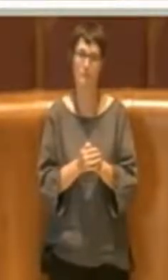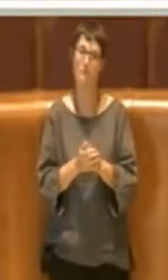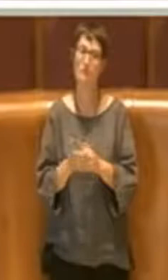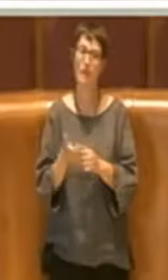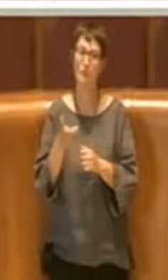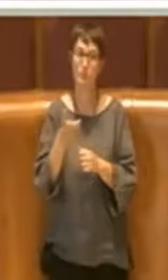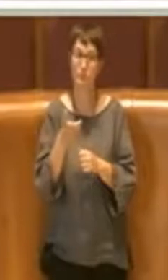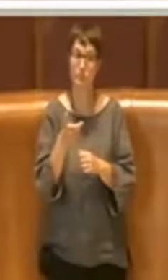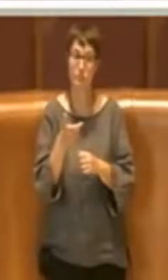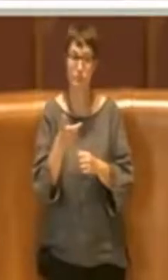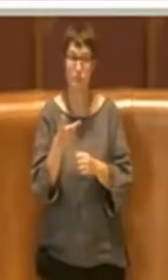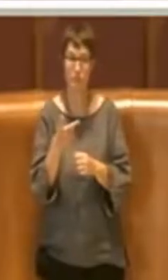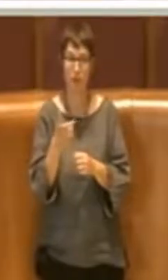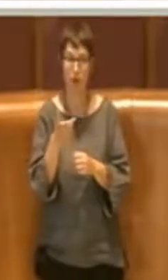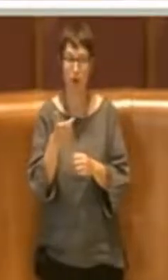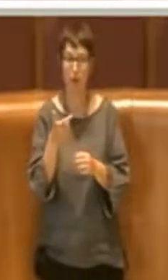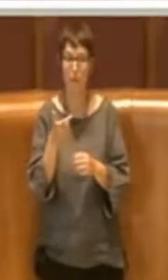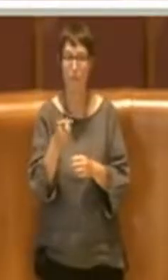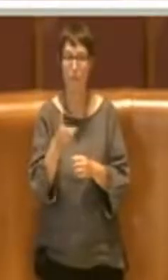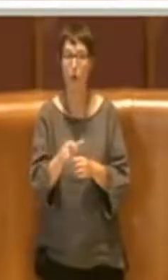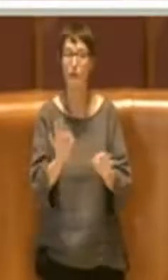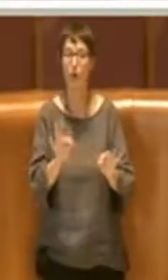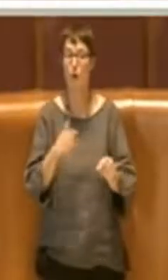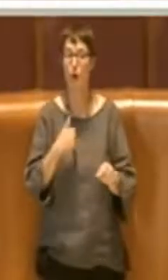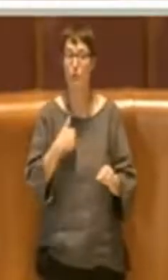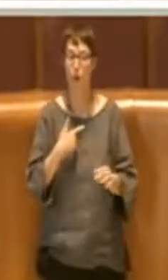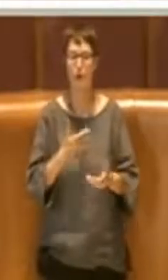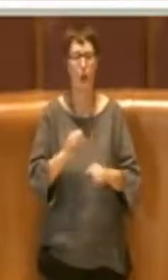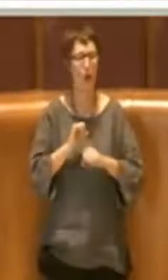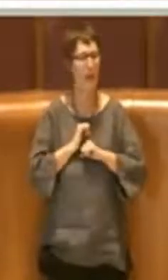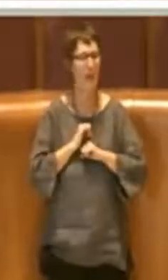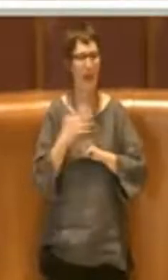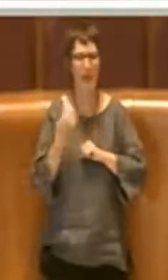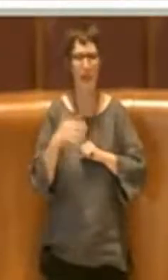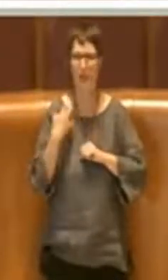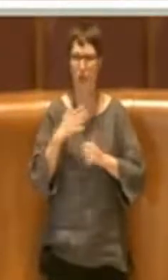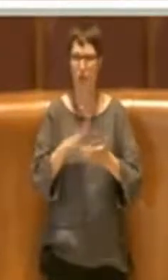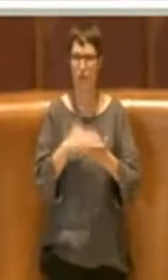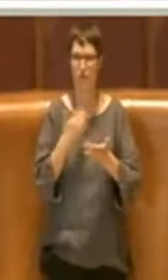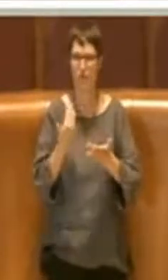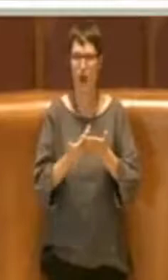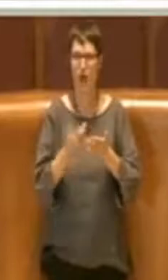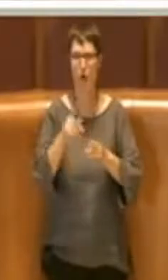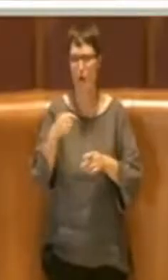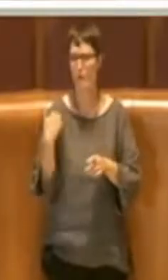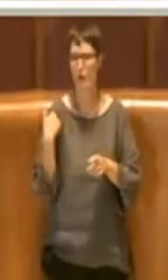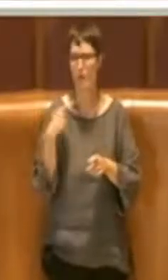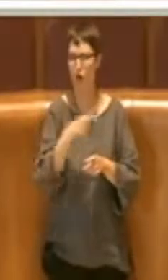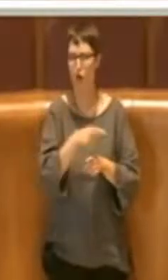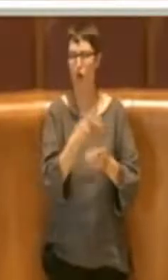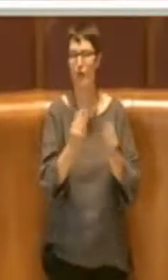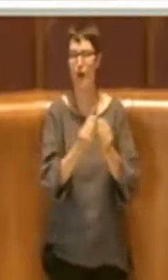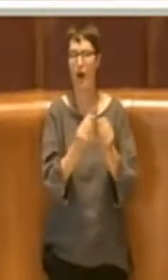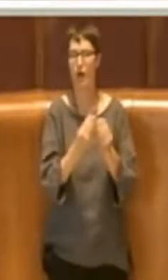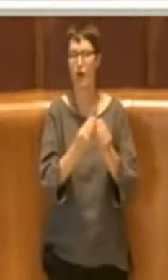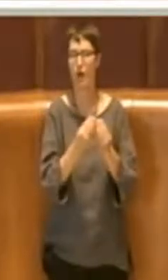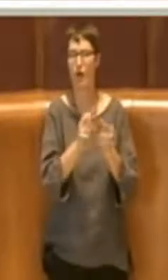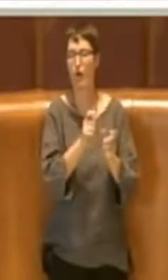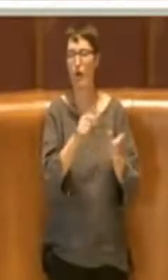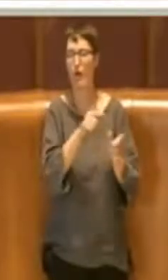nei valori richiamati poc'anzi anche dai colleghi del Partito Democratico, che ringrazio. I